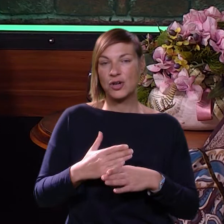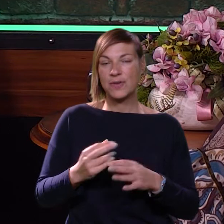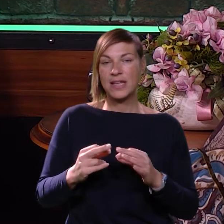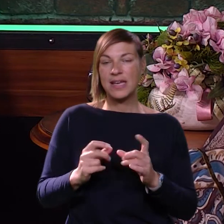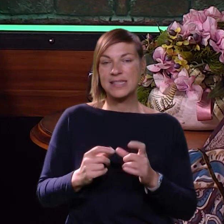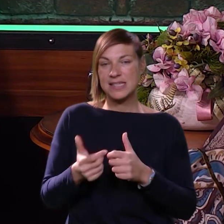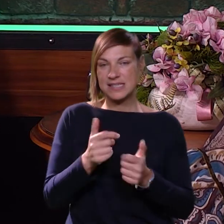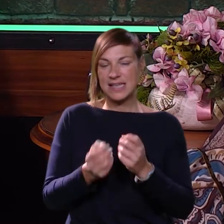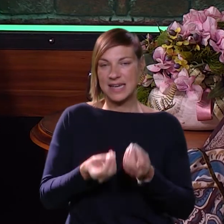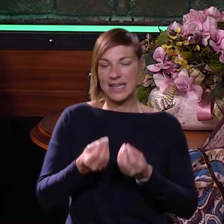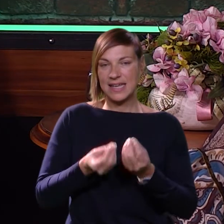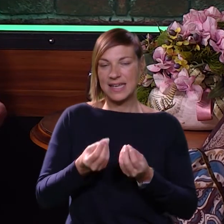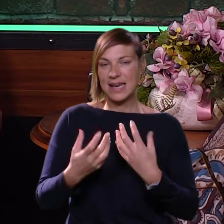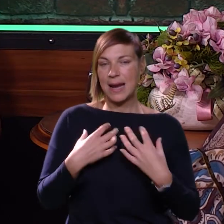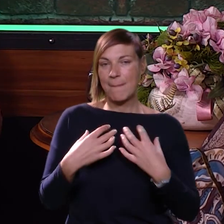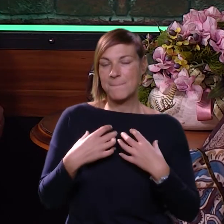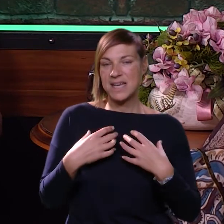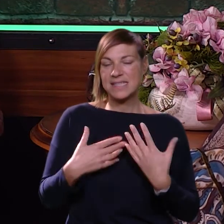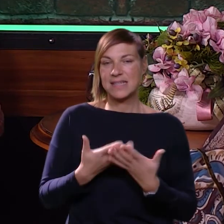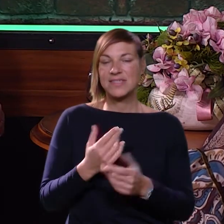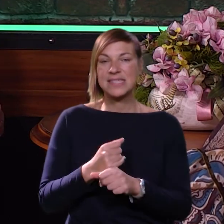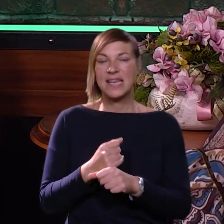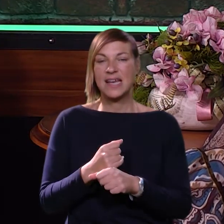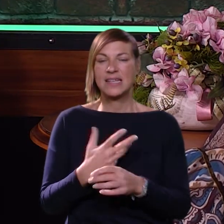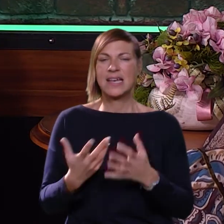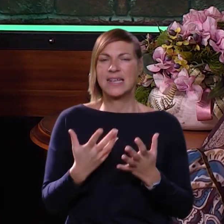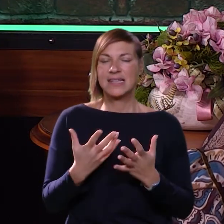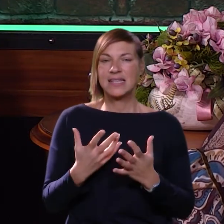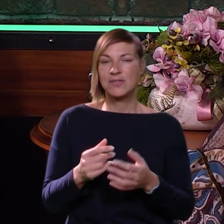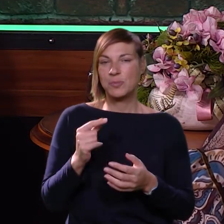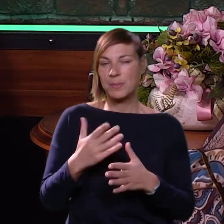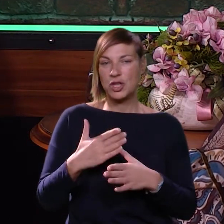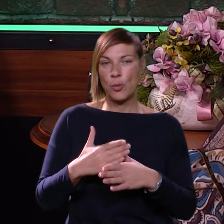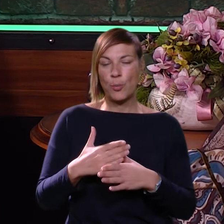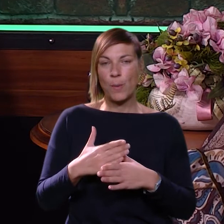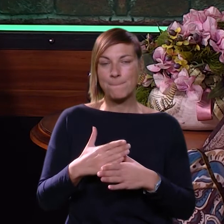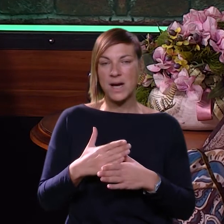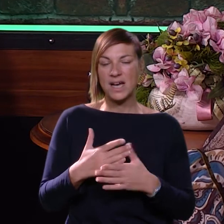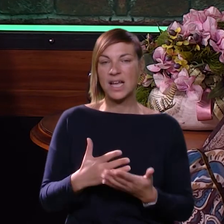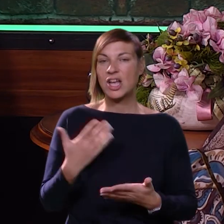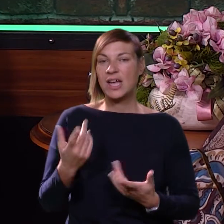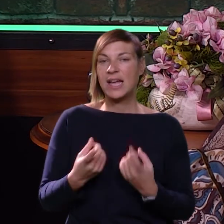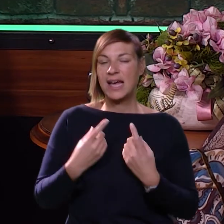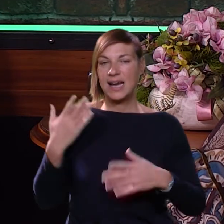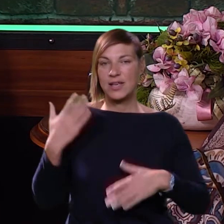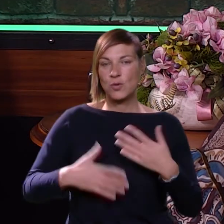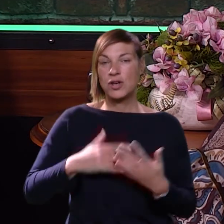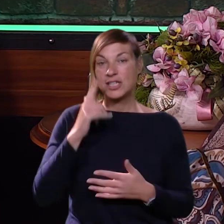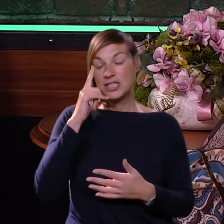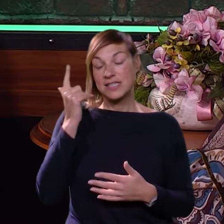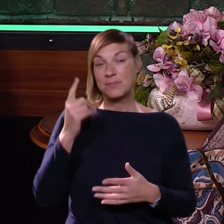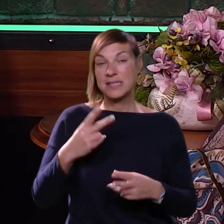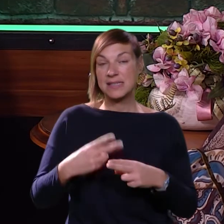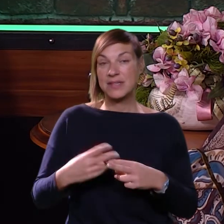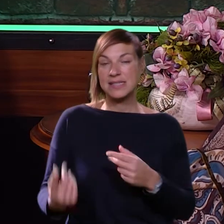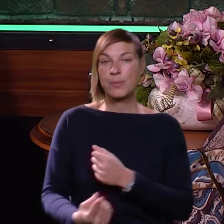još malo uvijek igrala nekakve te predstavice ili nešto radila, nekakvu kreativu, pa mi je to pomagalo. Ali u konačnici u stvari